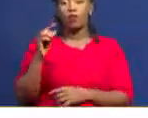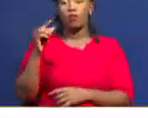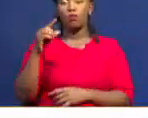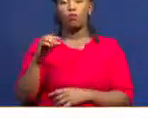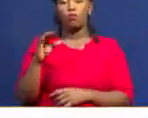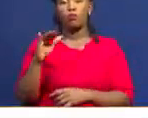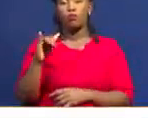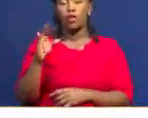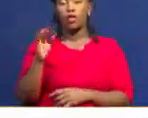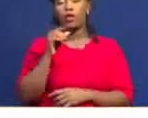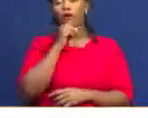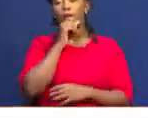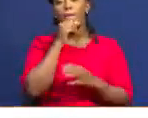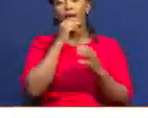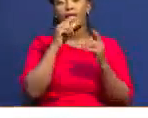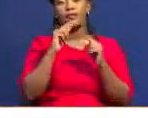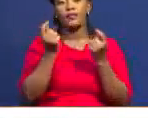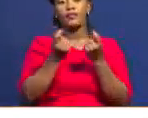kwa upande wa wanaume.